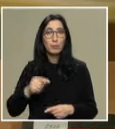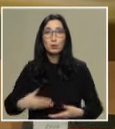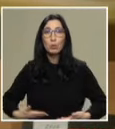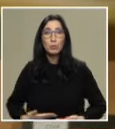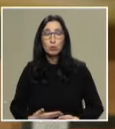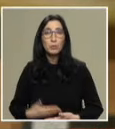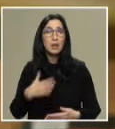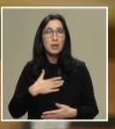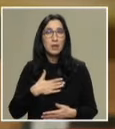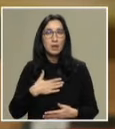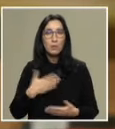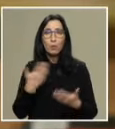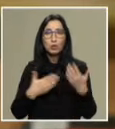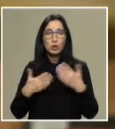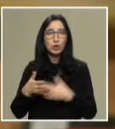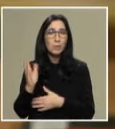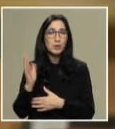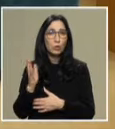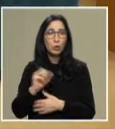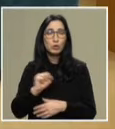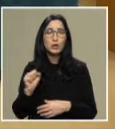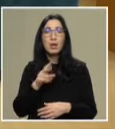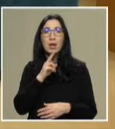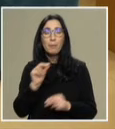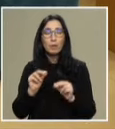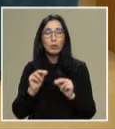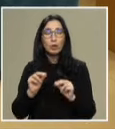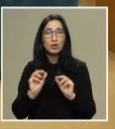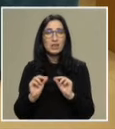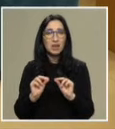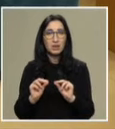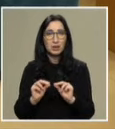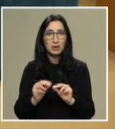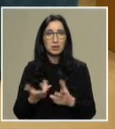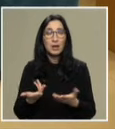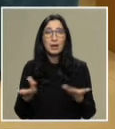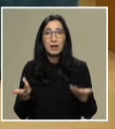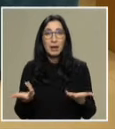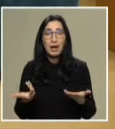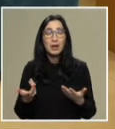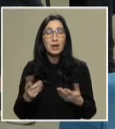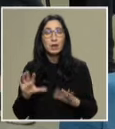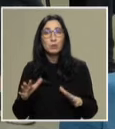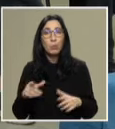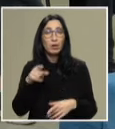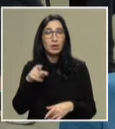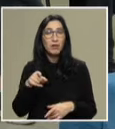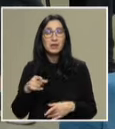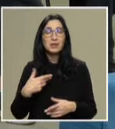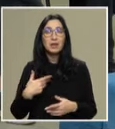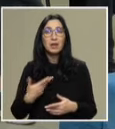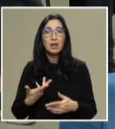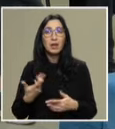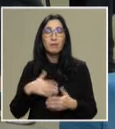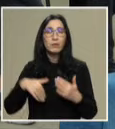според вас да има училищни психолози и педагогически съветници в училище? И как според вас се отразяват високите